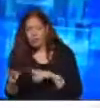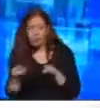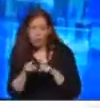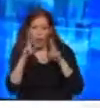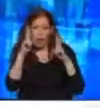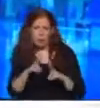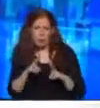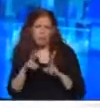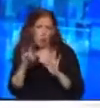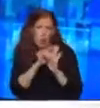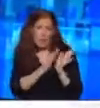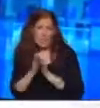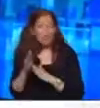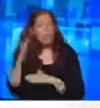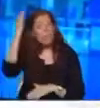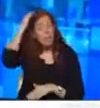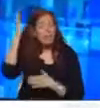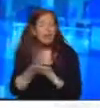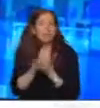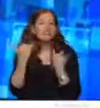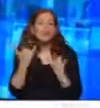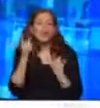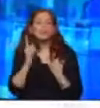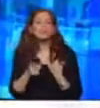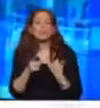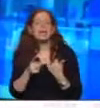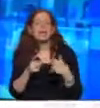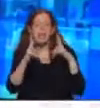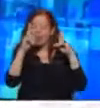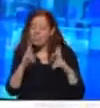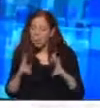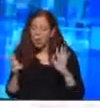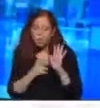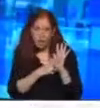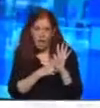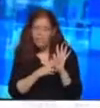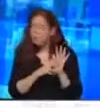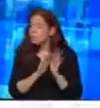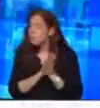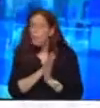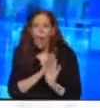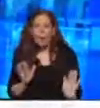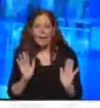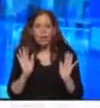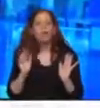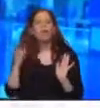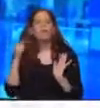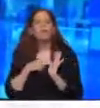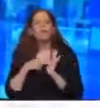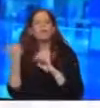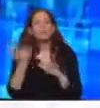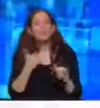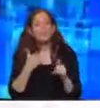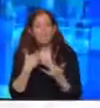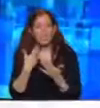הקפאת חוק ההסדרה, ובנט מחליט שכרגע הוא צריך לסנדל את בג"ץ בכל מחיר, ולכן הוא מוביל את הצעת